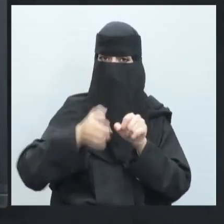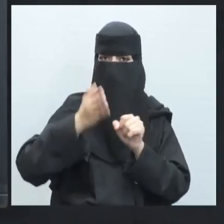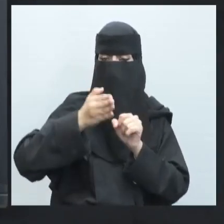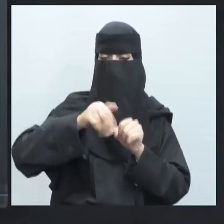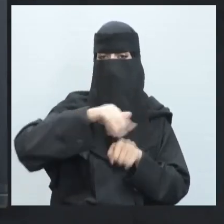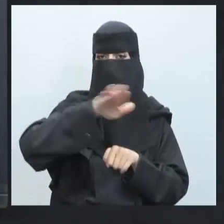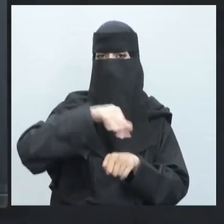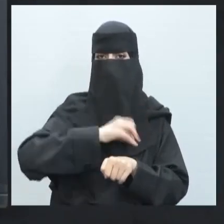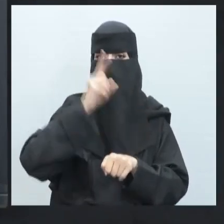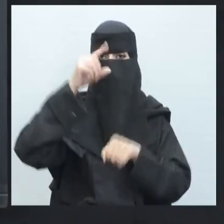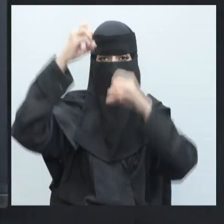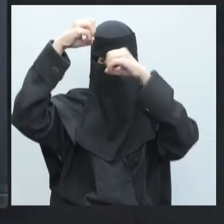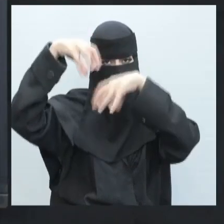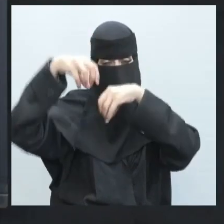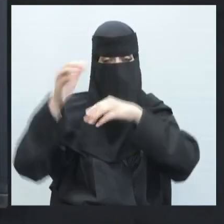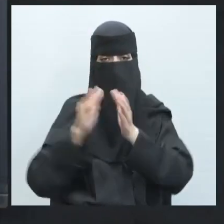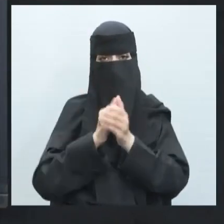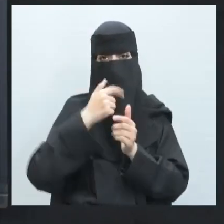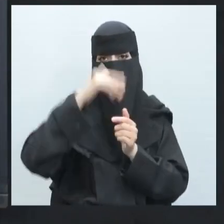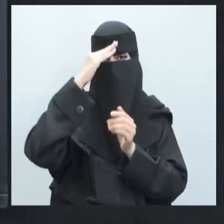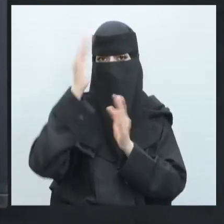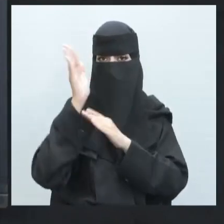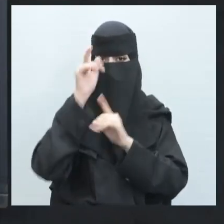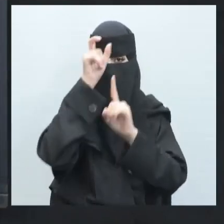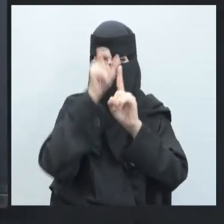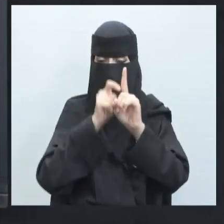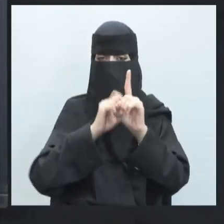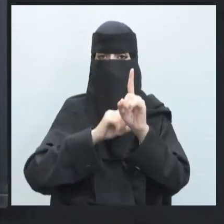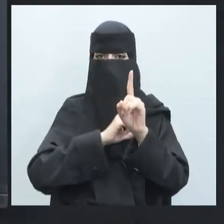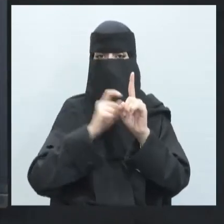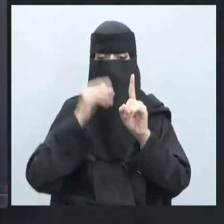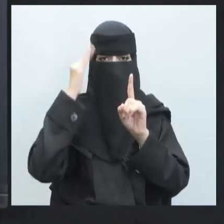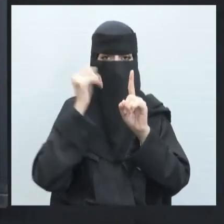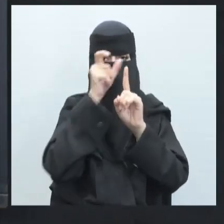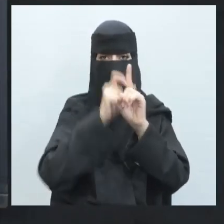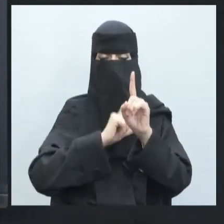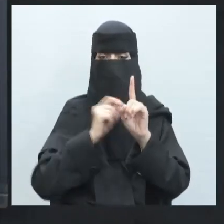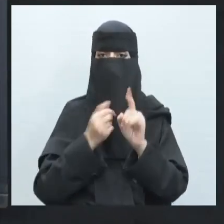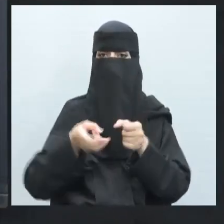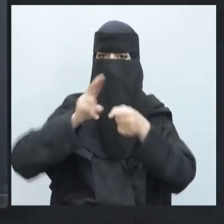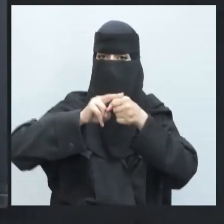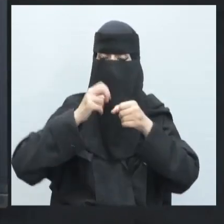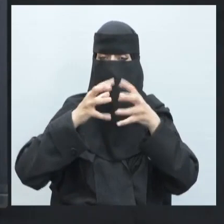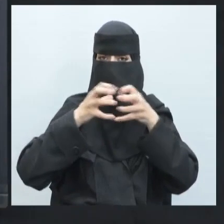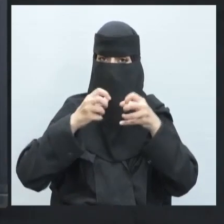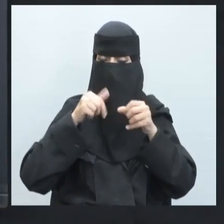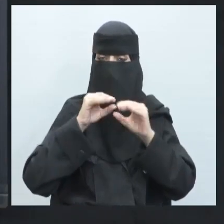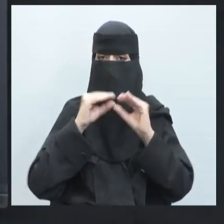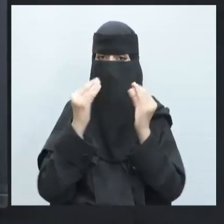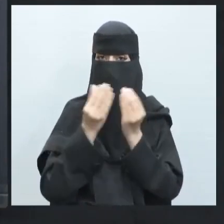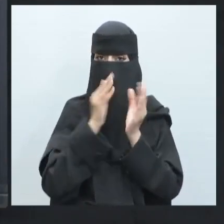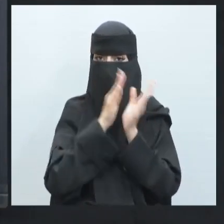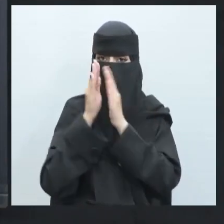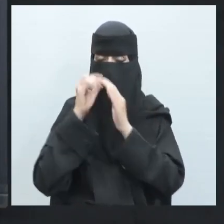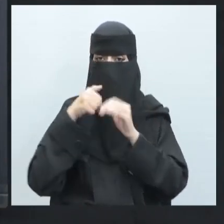السلام السلام عليكم ورحمه الله وبركاته واهلا وسهلا بكم اعزائي طلابا وطالبات مجددا في شروحات